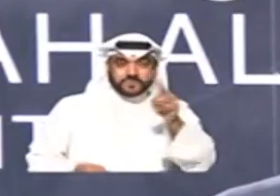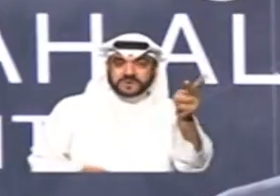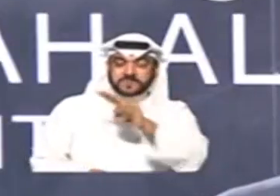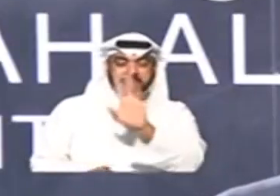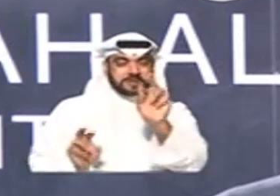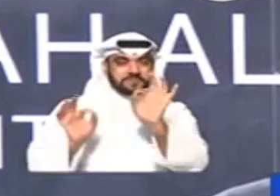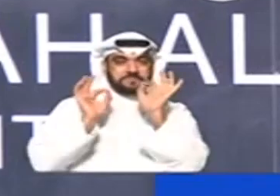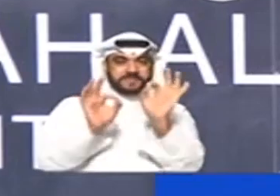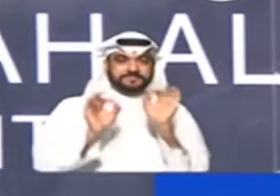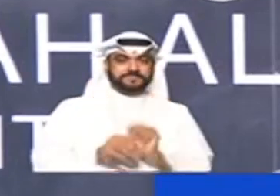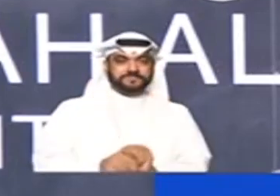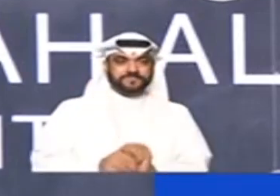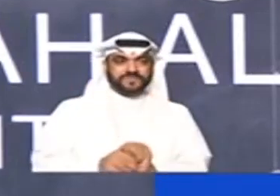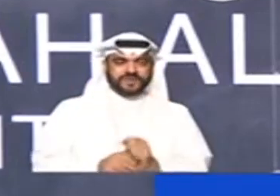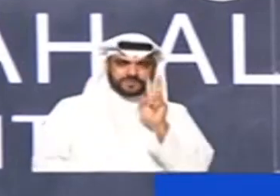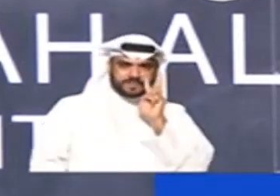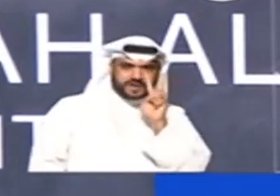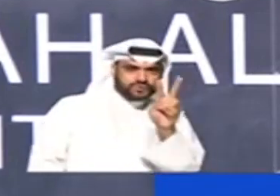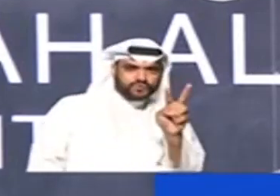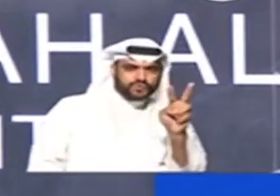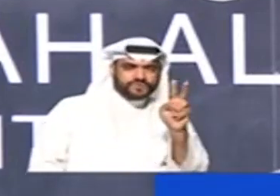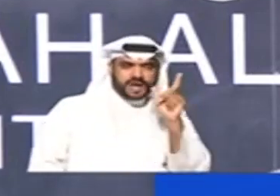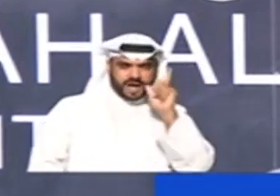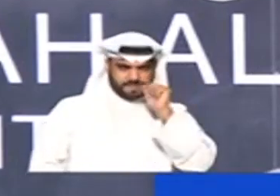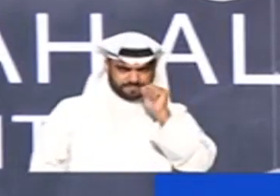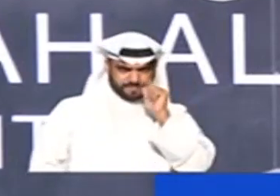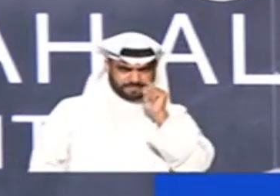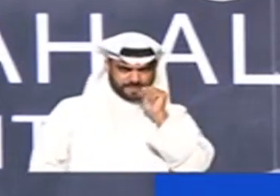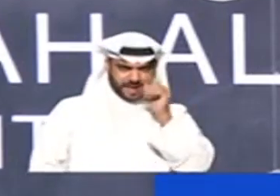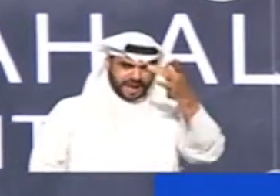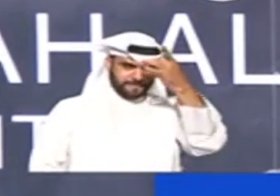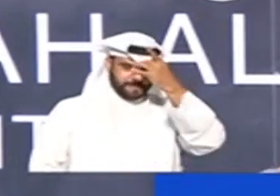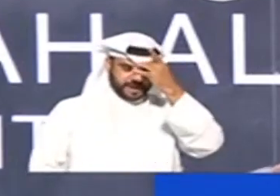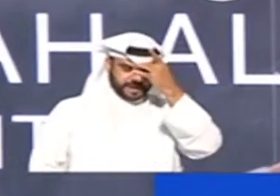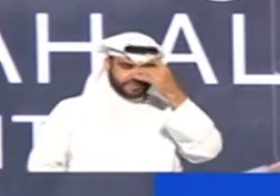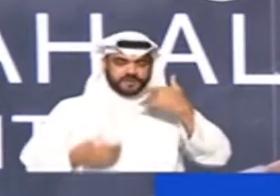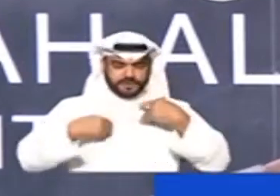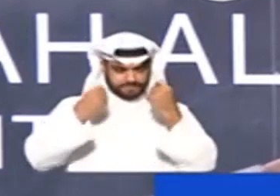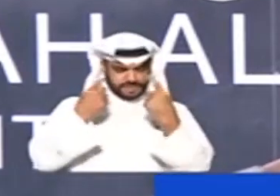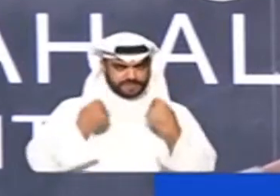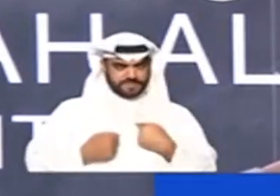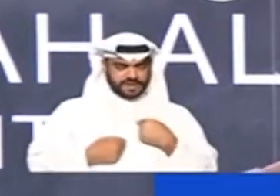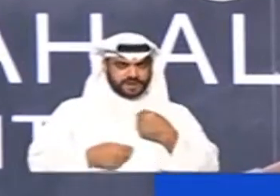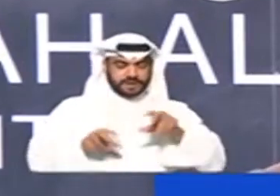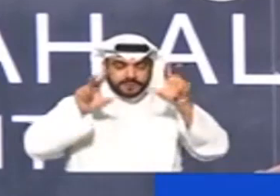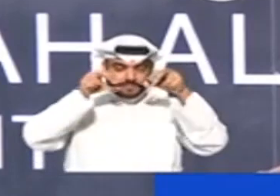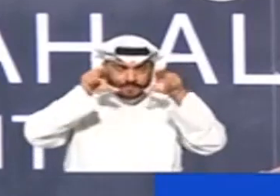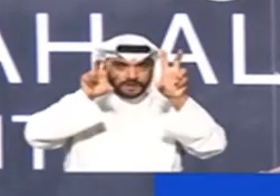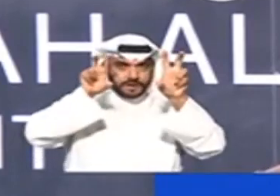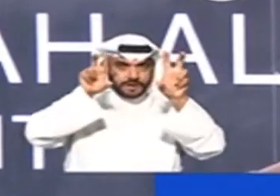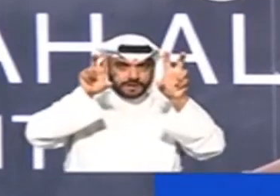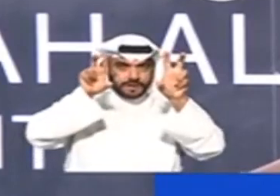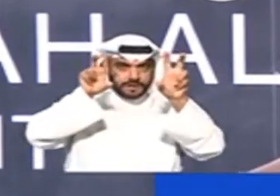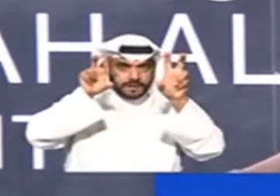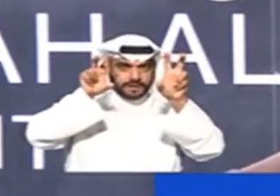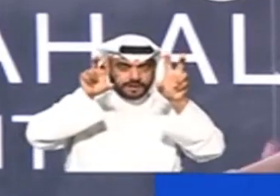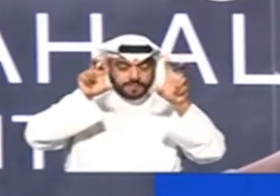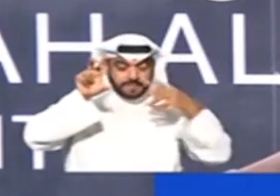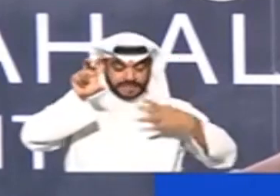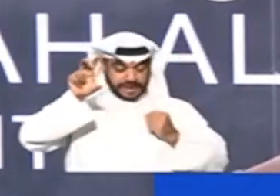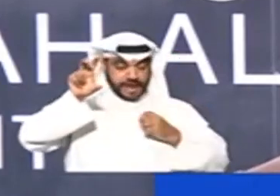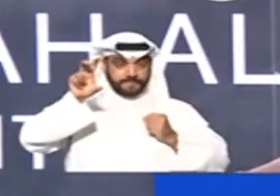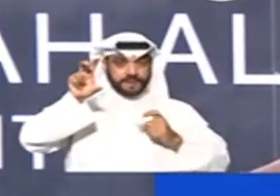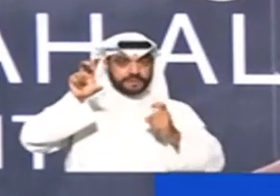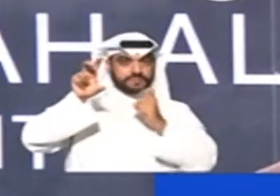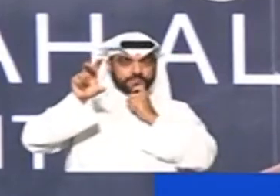الانتكاس بدا من يوم الجمعه، بدا يسوء حالته اكثر واكثر. المريض صاحي وقاعد ويتكلم لكن قلبه في صدره ما قاعد يشتغل،